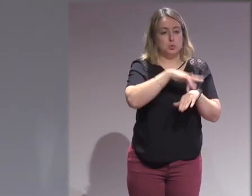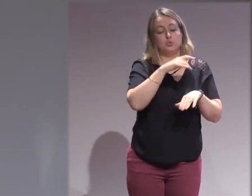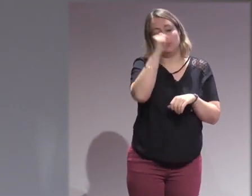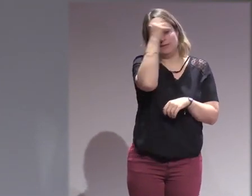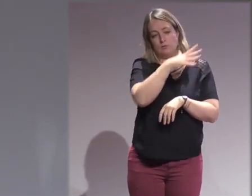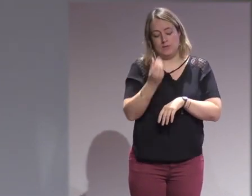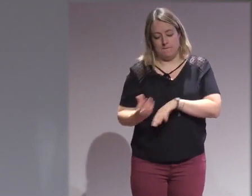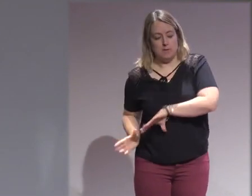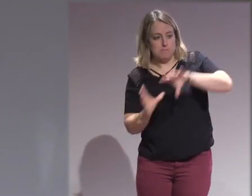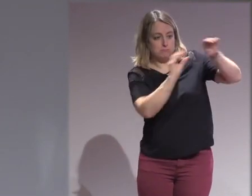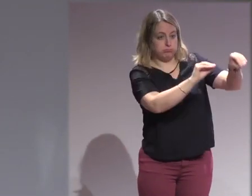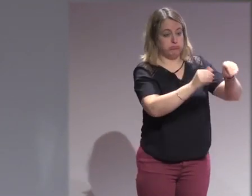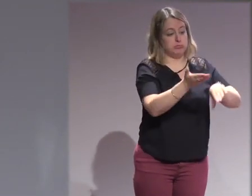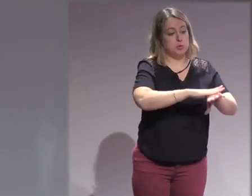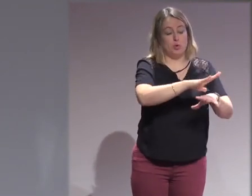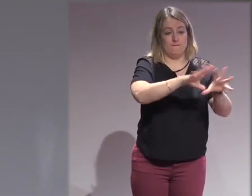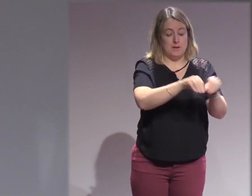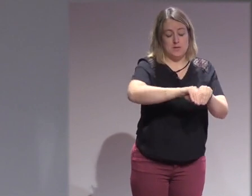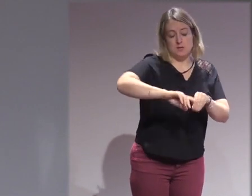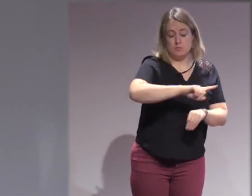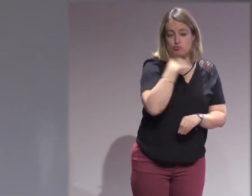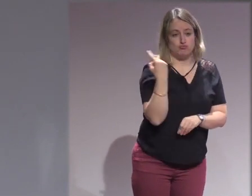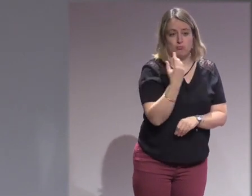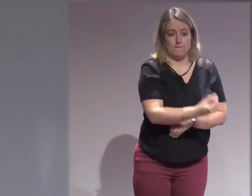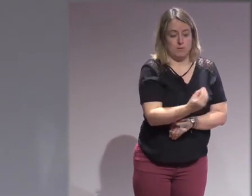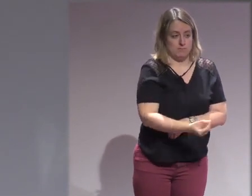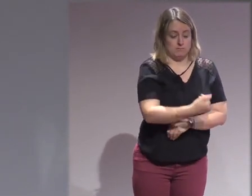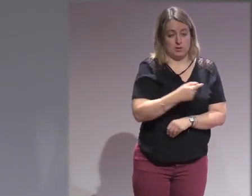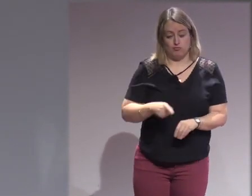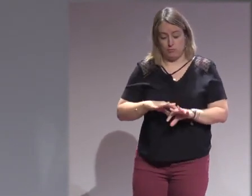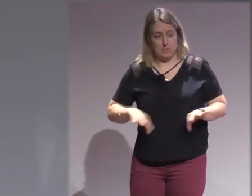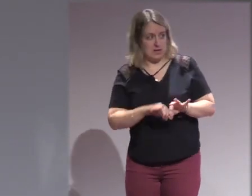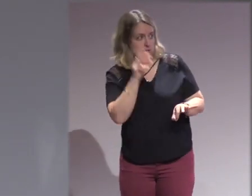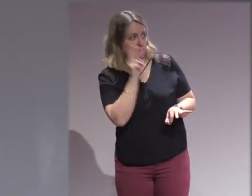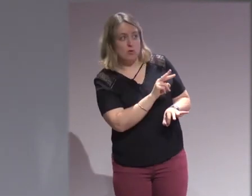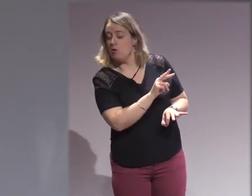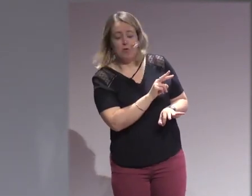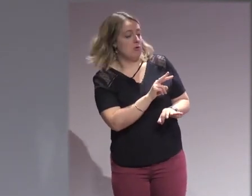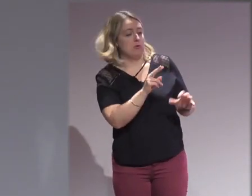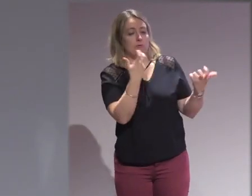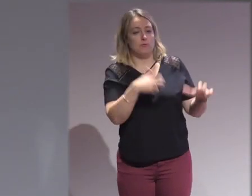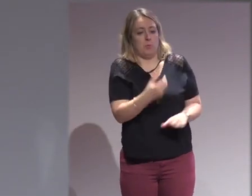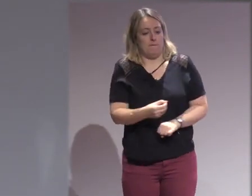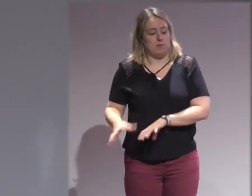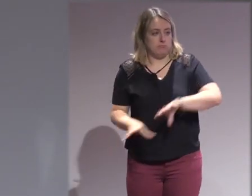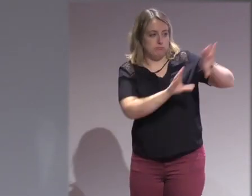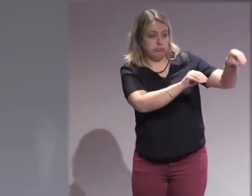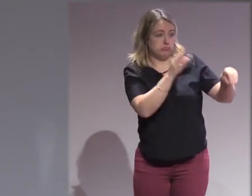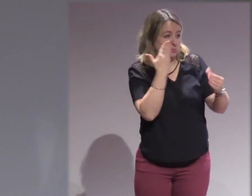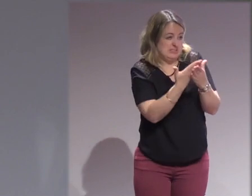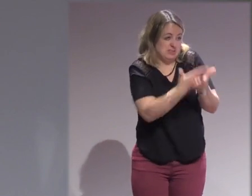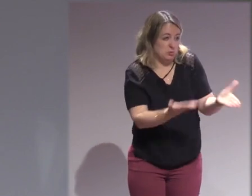enfants éthiopiens avaient été tués dans leur famille adoptante. Et où là, l'Éthiopie s'est dit, nous, on ne fait plus partir nos enfants si c'est pour qu'effectivement ça se termine